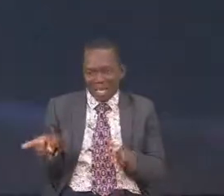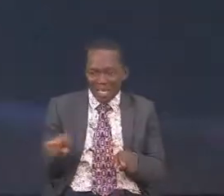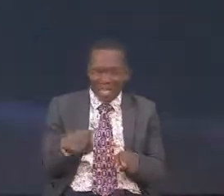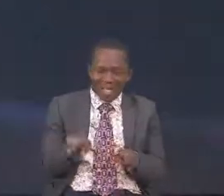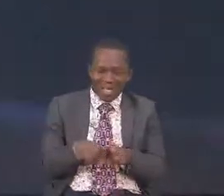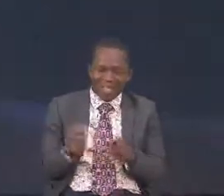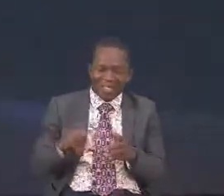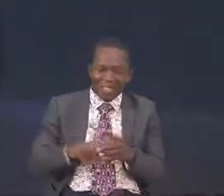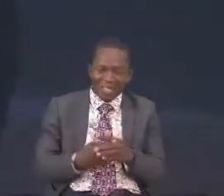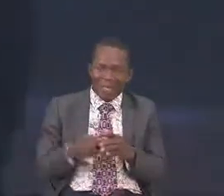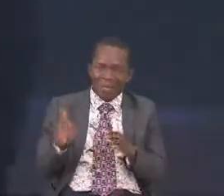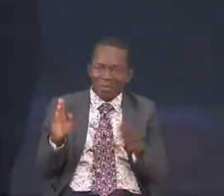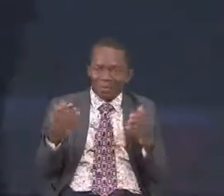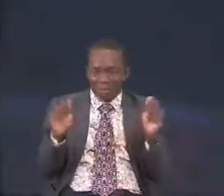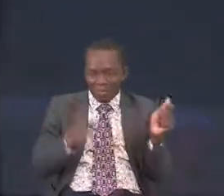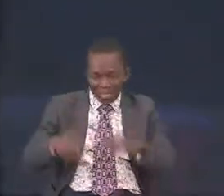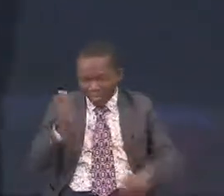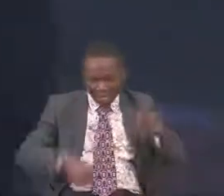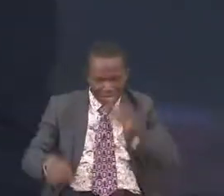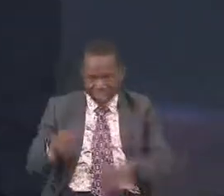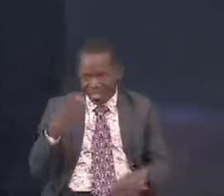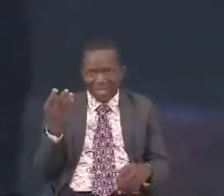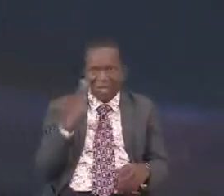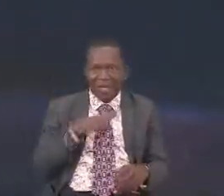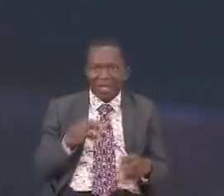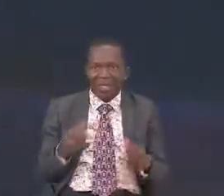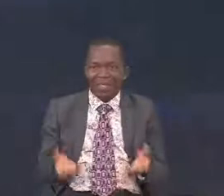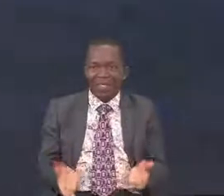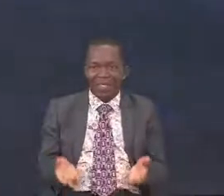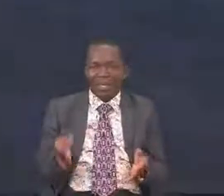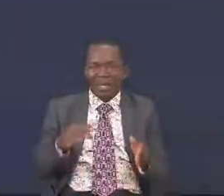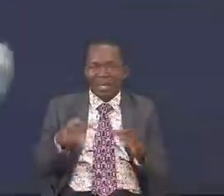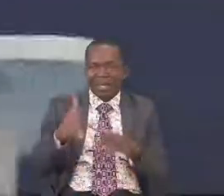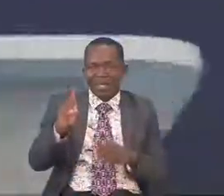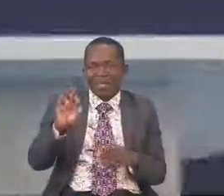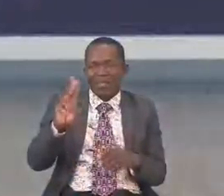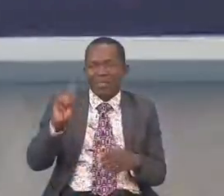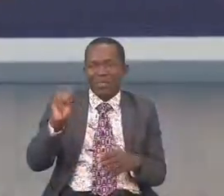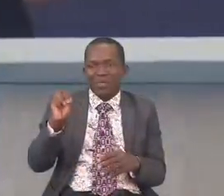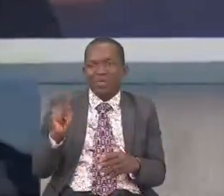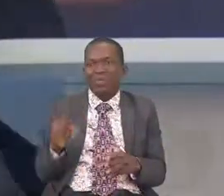cela. Le monsieur a quitté littéralement la terre. Et il flottait en l'air.